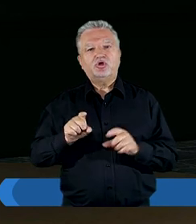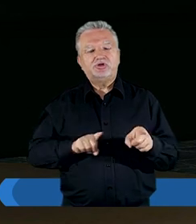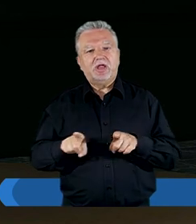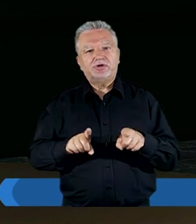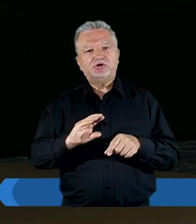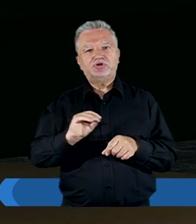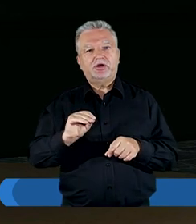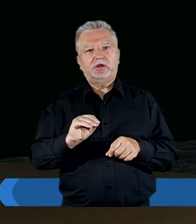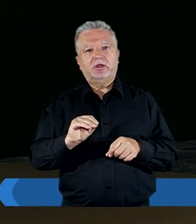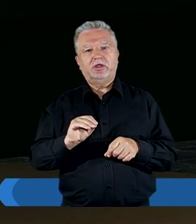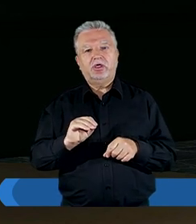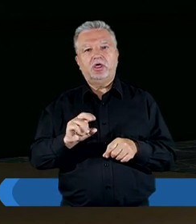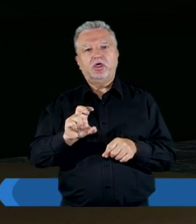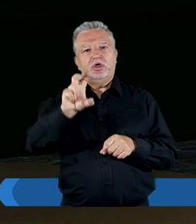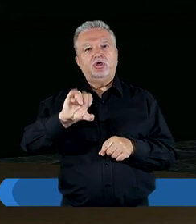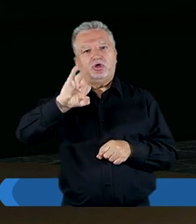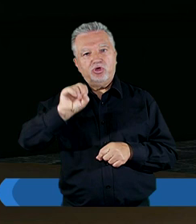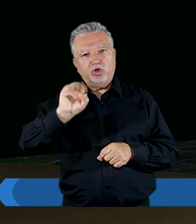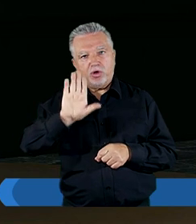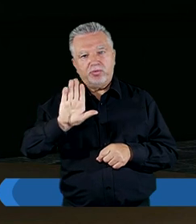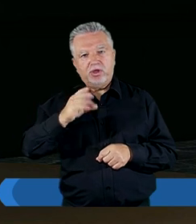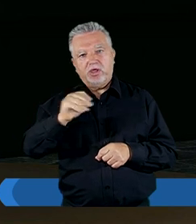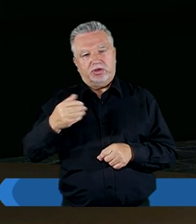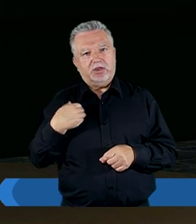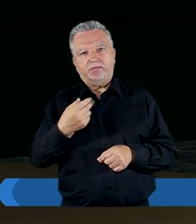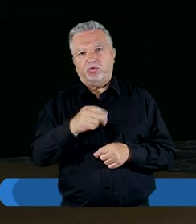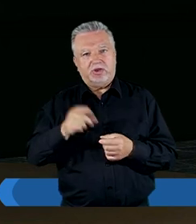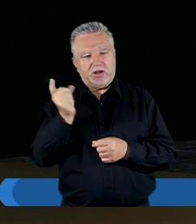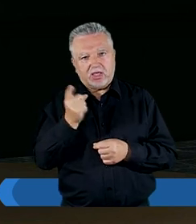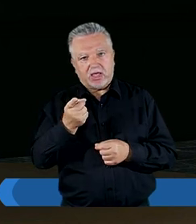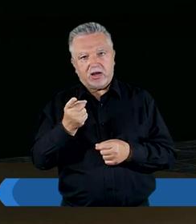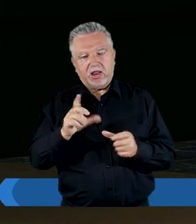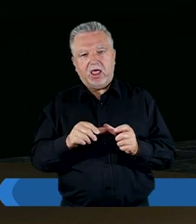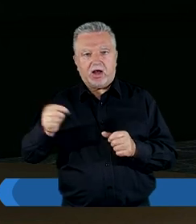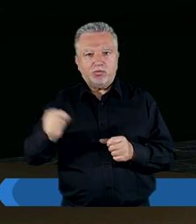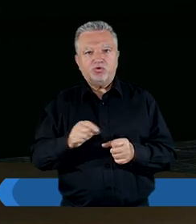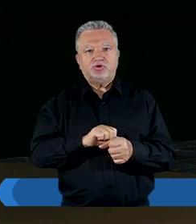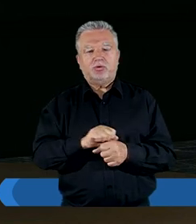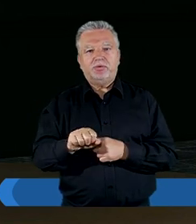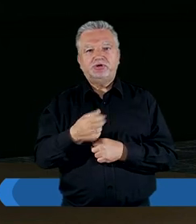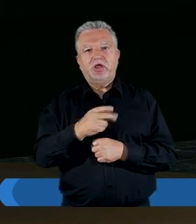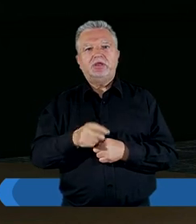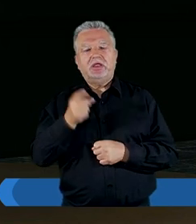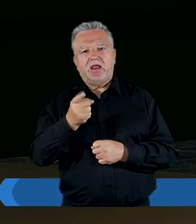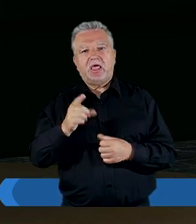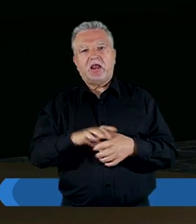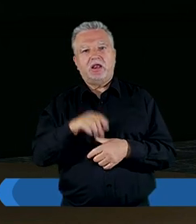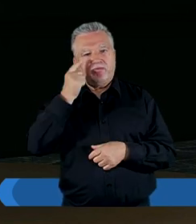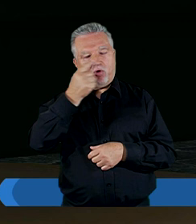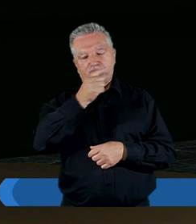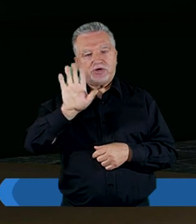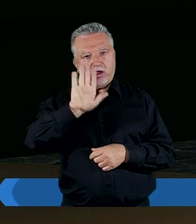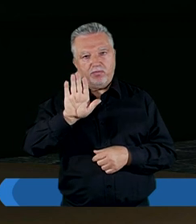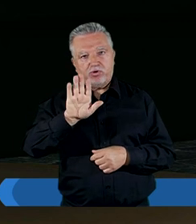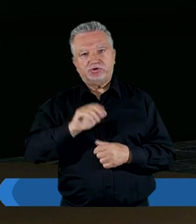że Job jako człowiek nie był nienaganny, bo to jest niemożliwe. Natomiast musiał być nienaganny w oczach Pana Boga,